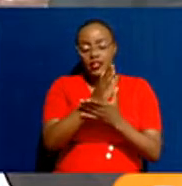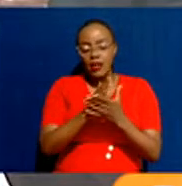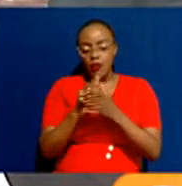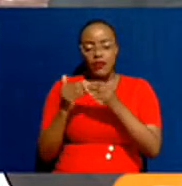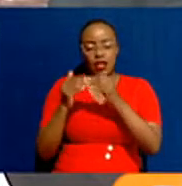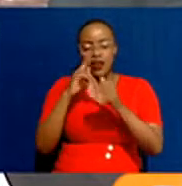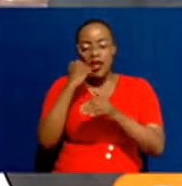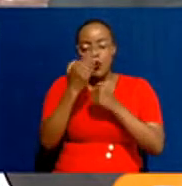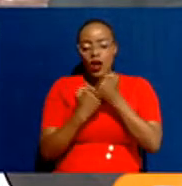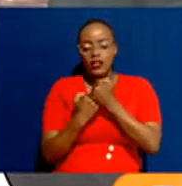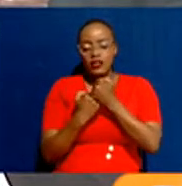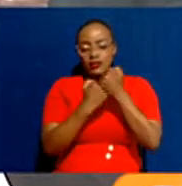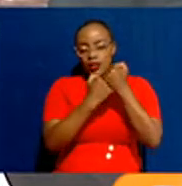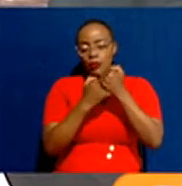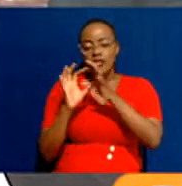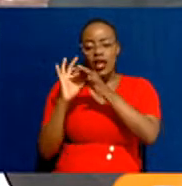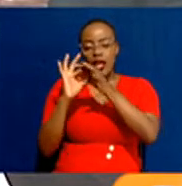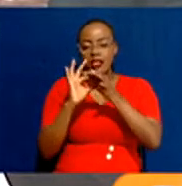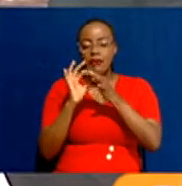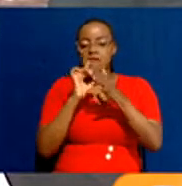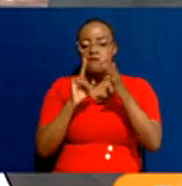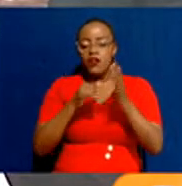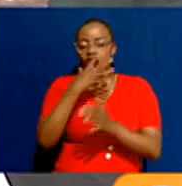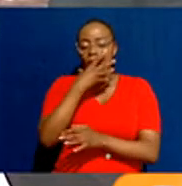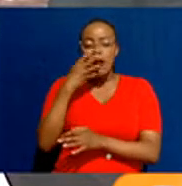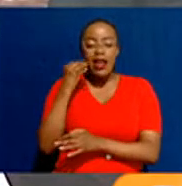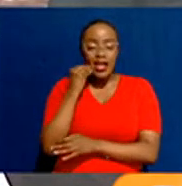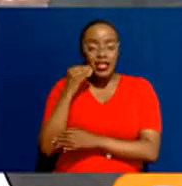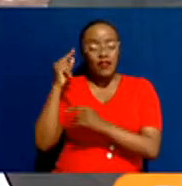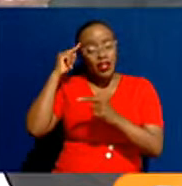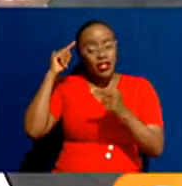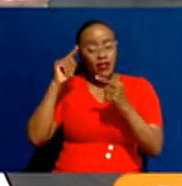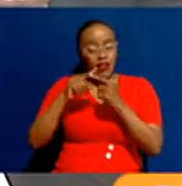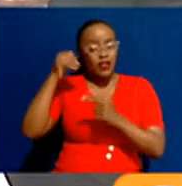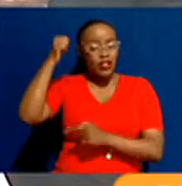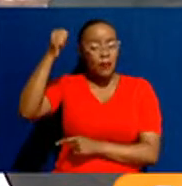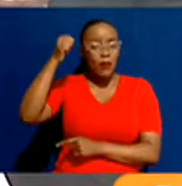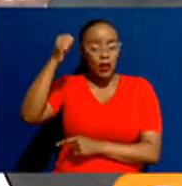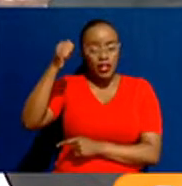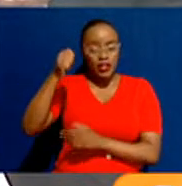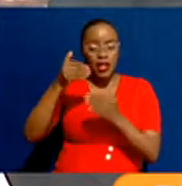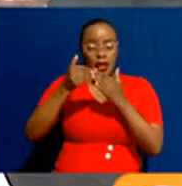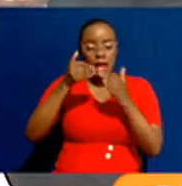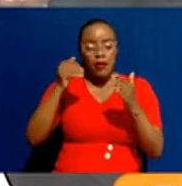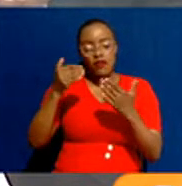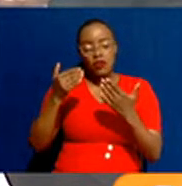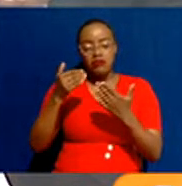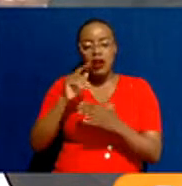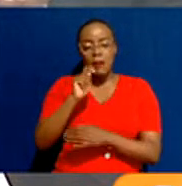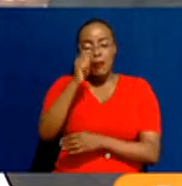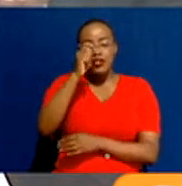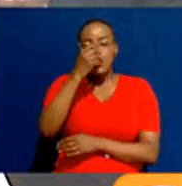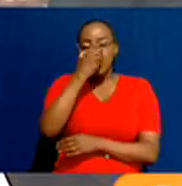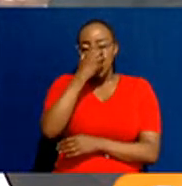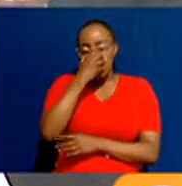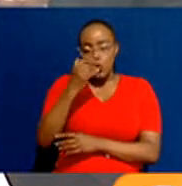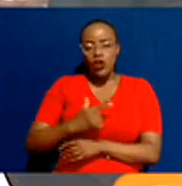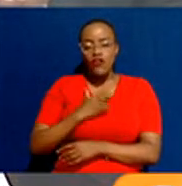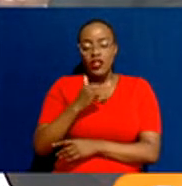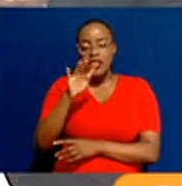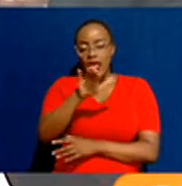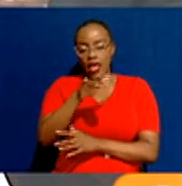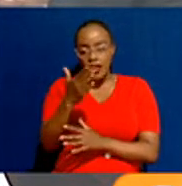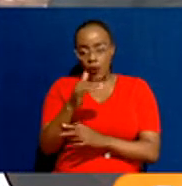viongozi wanaoegemea upande wa Azimio walidai kuwa Oparanya alikuwa analengwa kisiasa hasa kabla ya ziara ya Rais William Ruto katika eneo